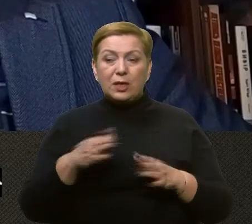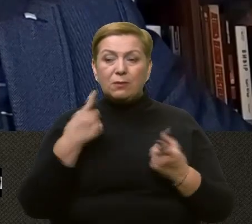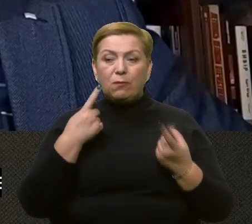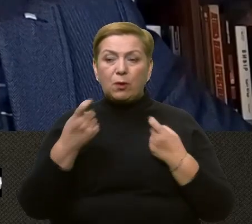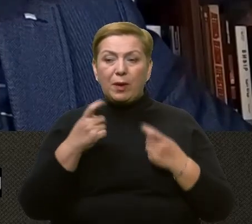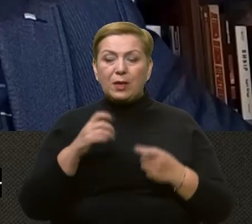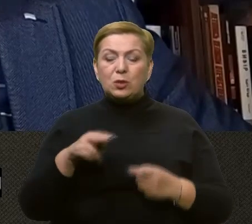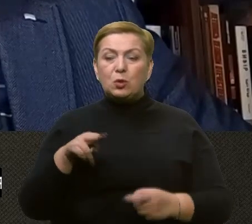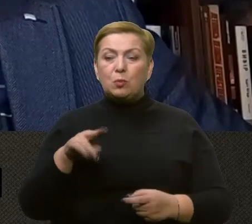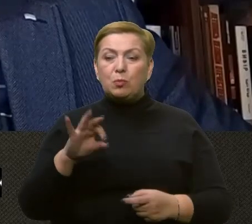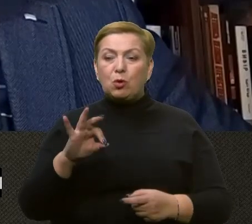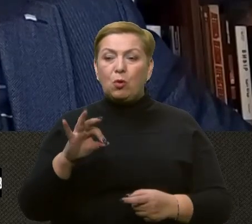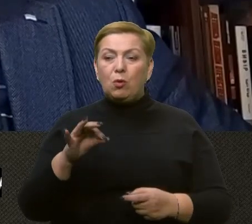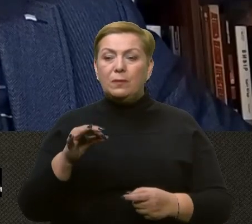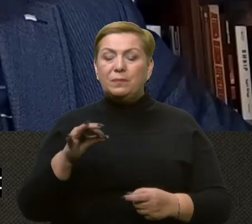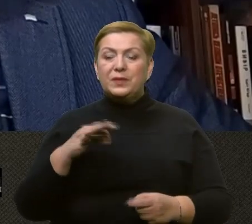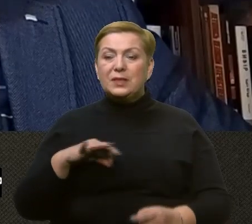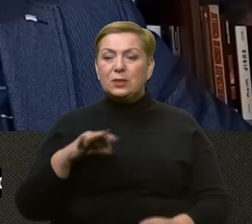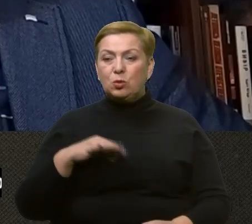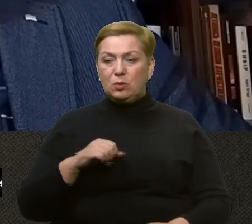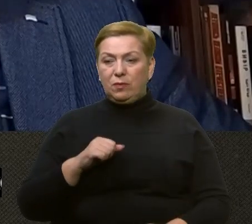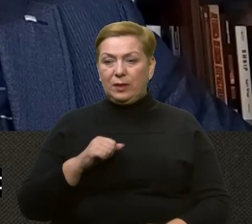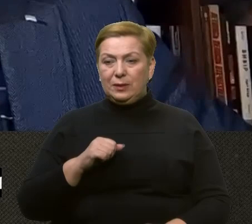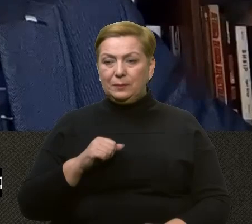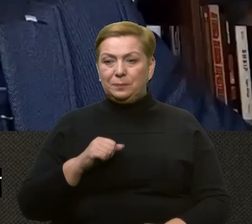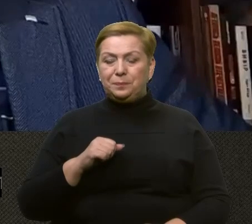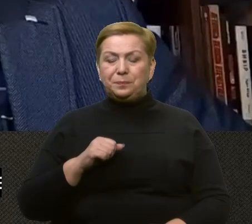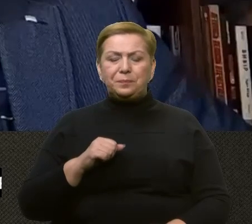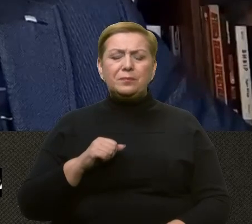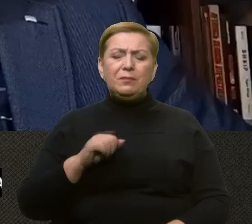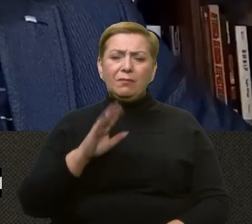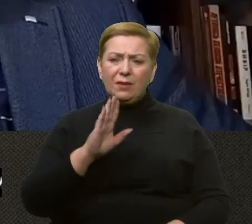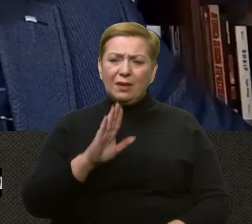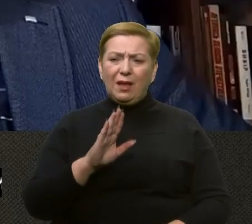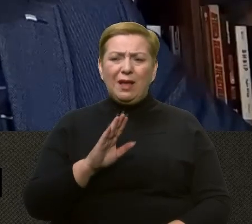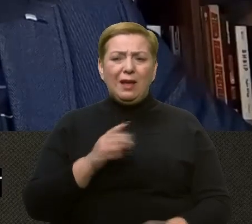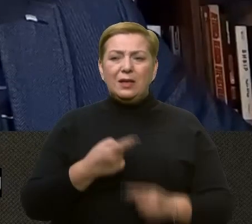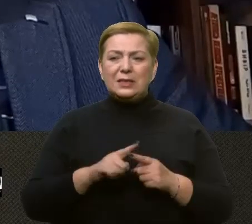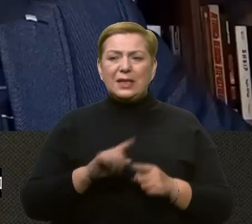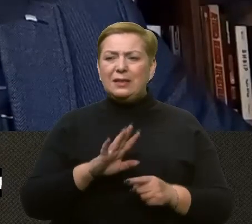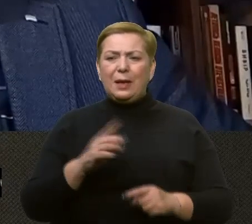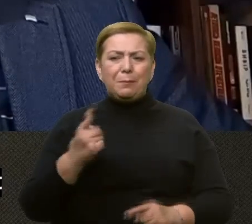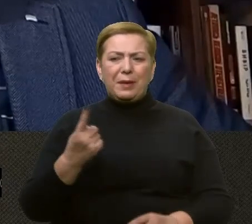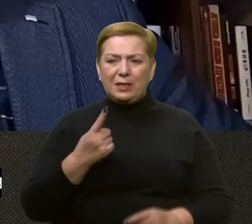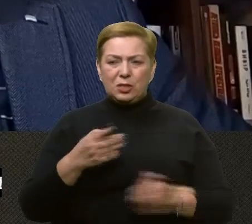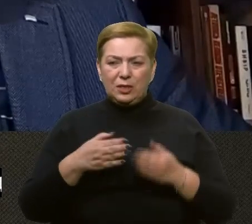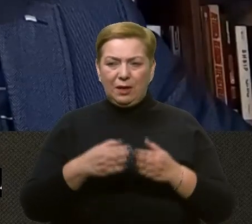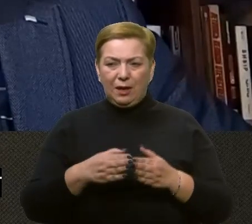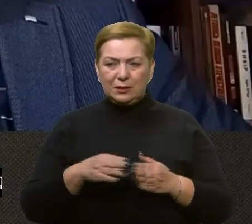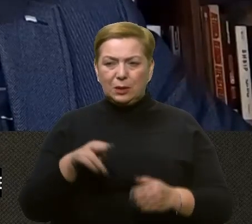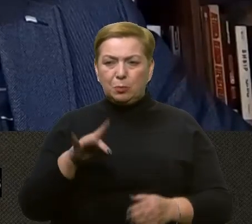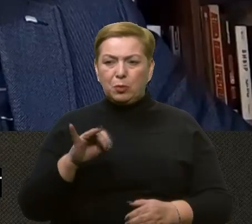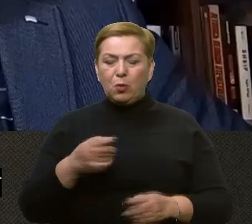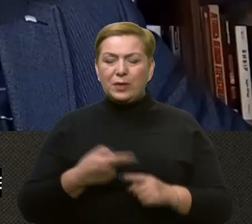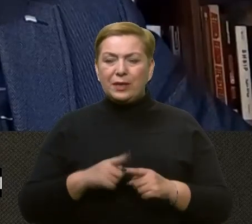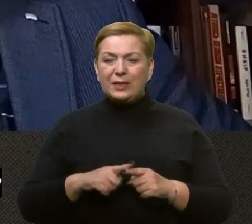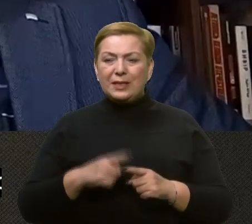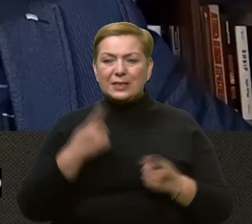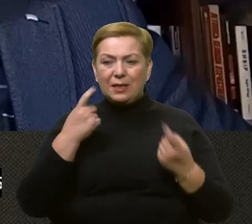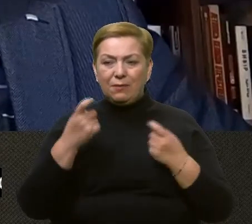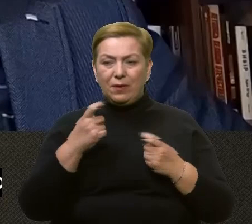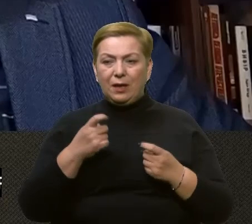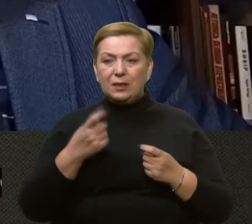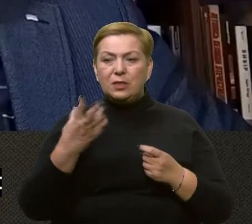Ну, річ у тім, що це не перший катер, про який вони заявляють. Раніше ще вони заявляли про презентацію